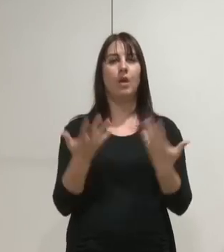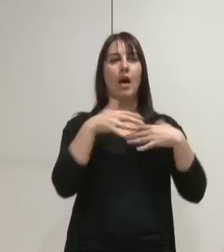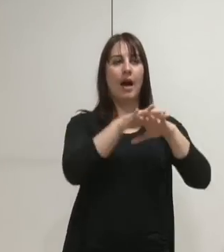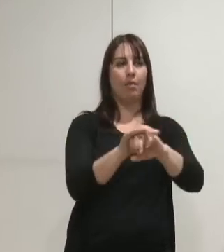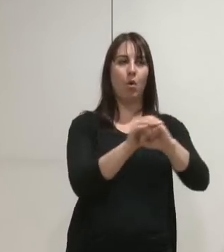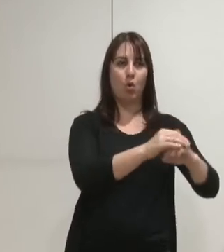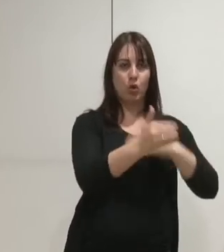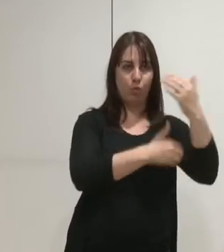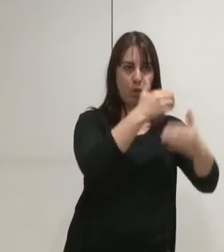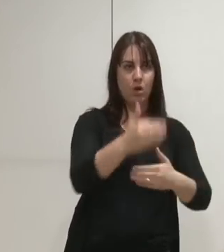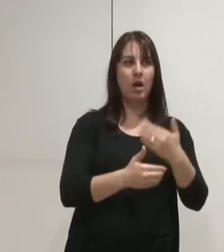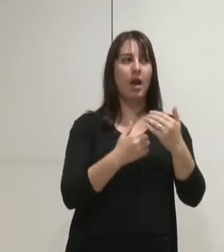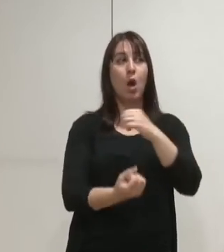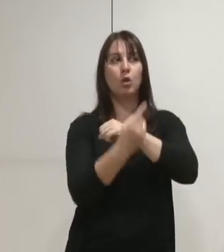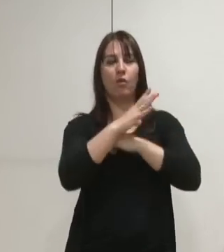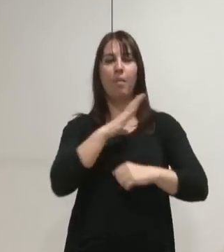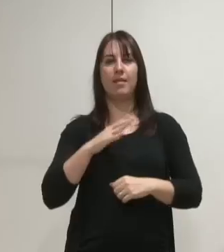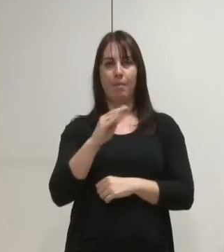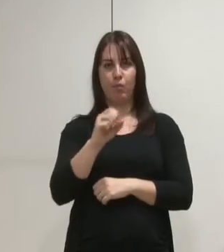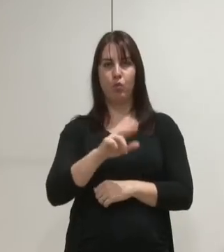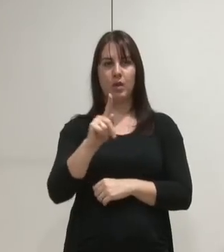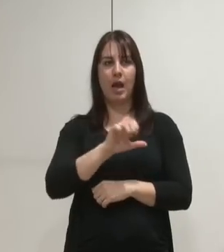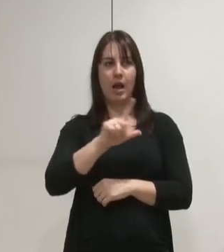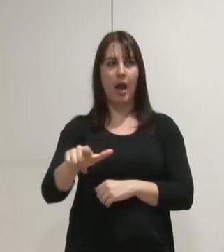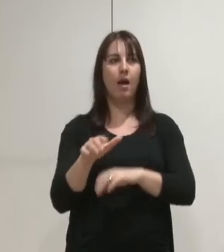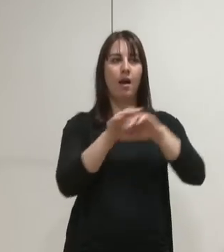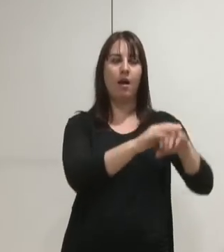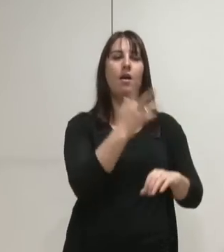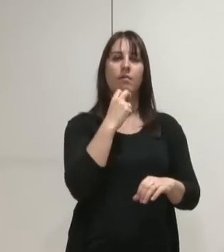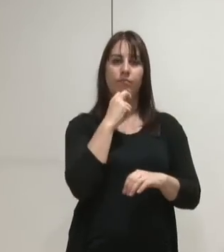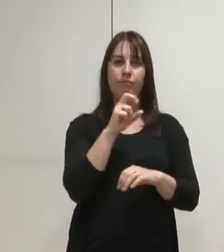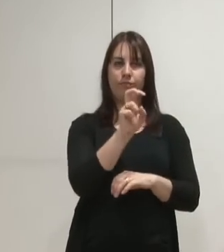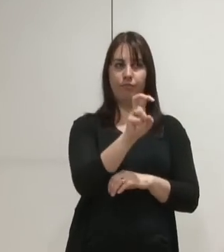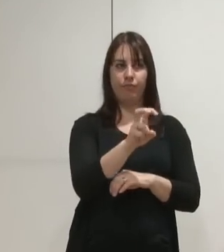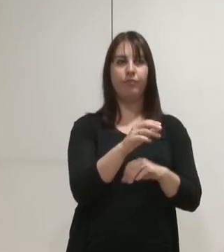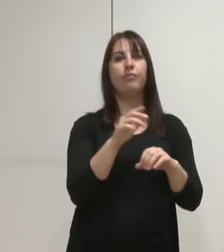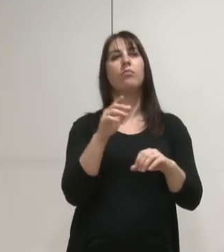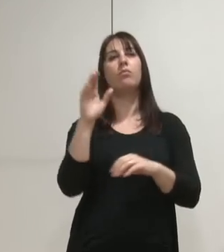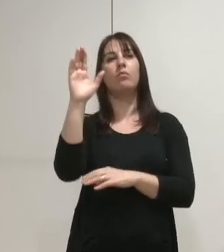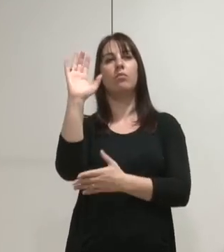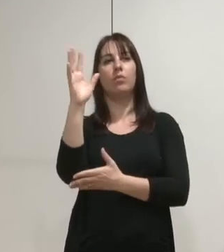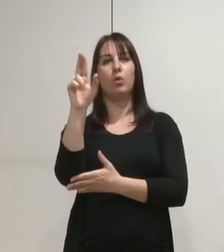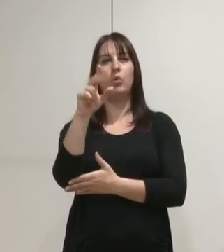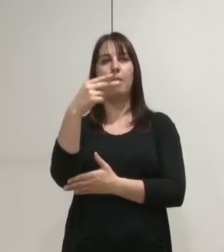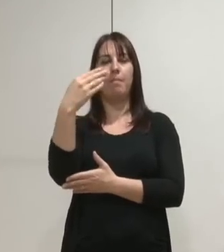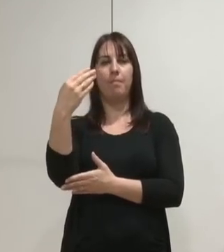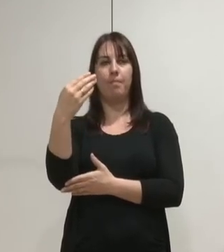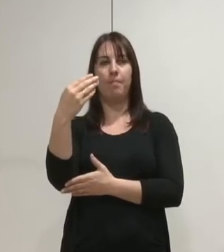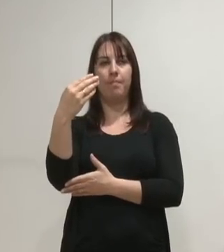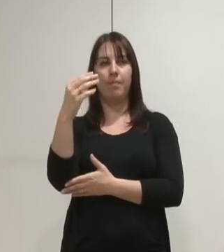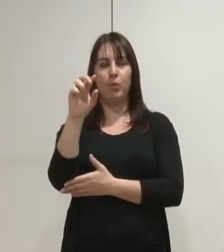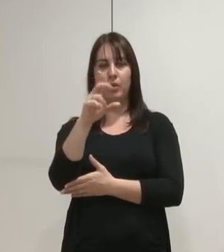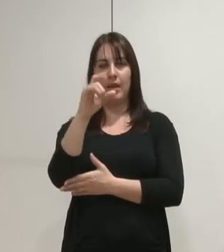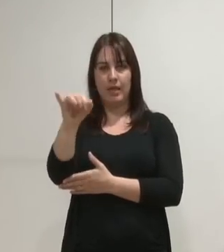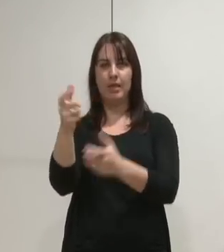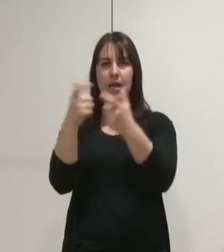gauche et de progrès excepté madame boukala rassemblement citoyen de la gauche etécologiste umpudi société civile ainsi que le Front national des